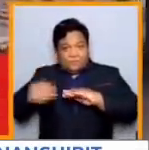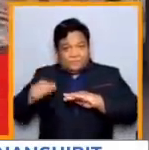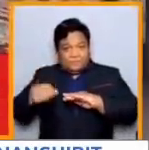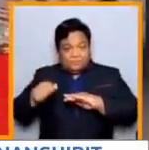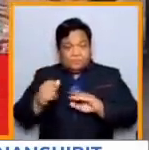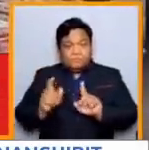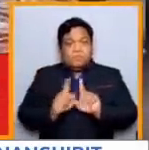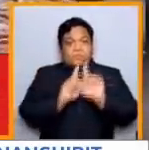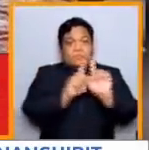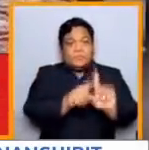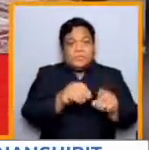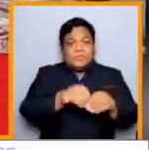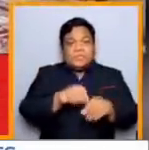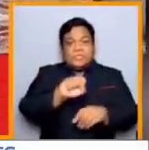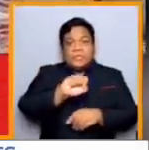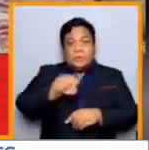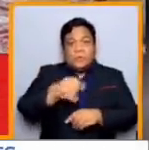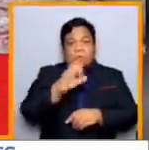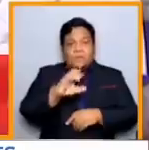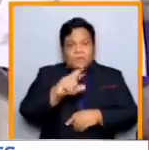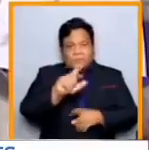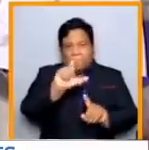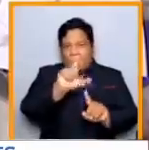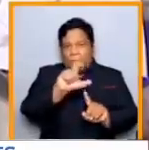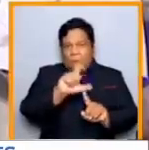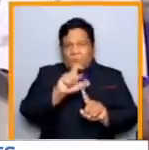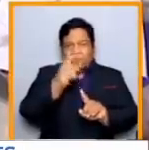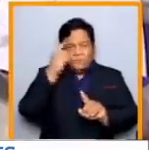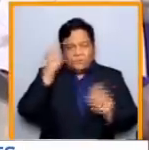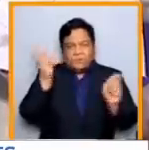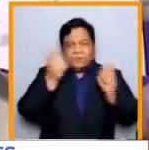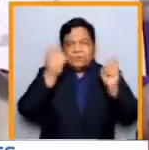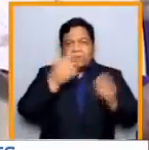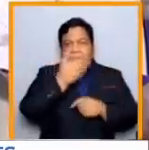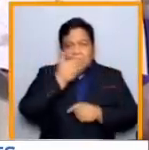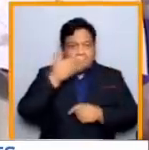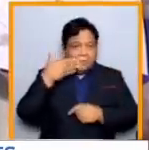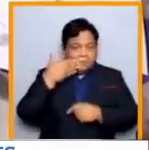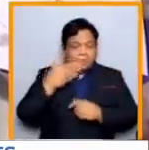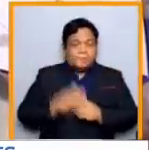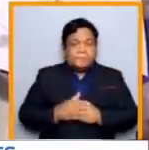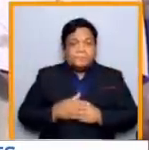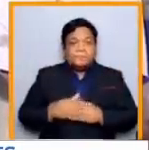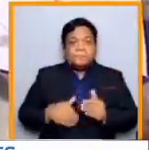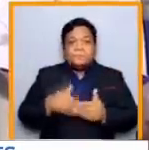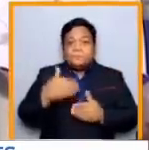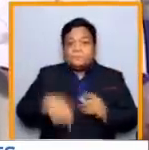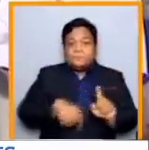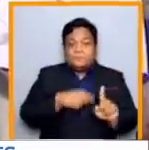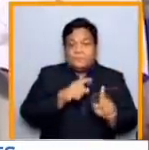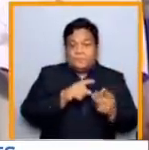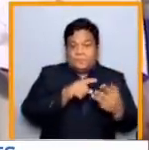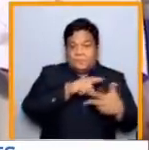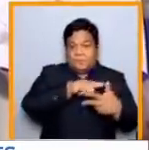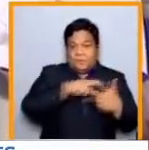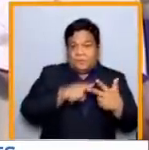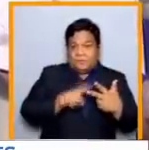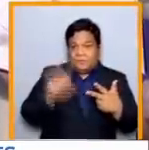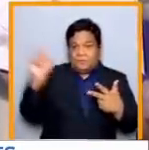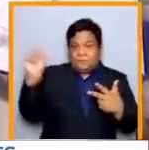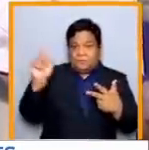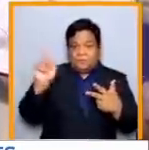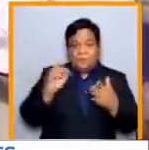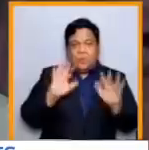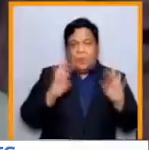sa selebrasyon ng Ramadan. Walang public activities kahapon sina Leody de Guzman, Norberto Gonzalez at